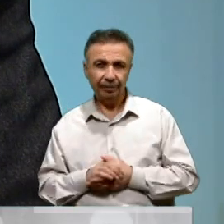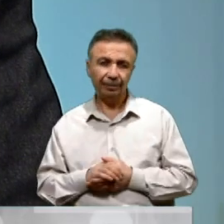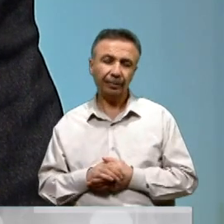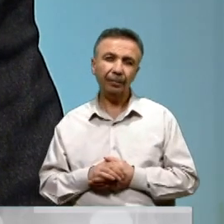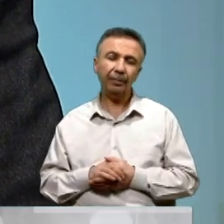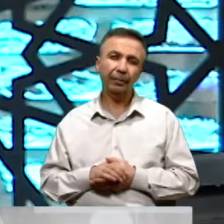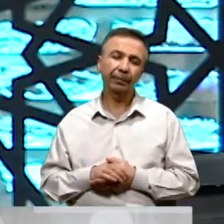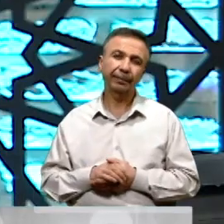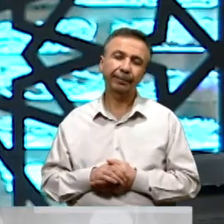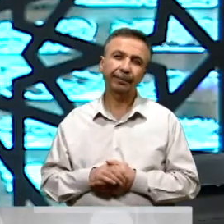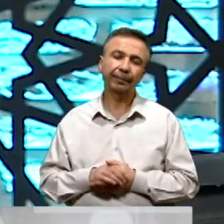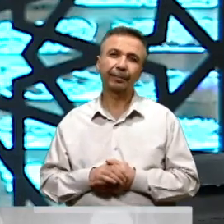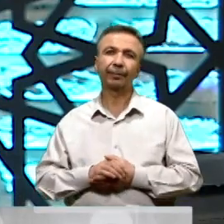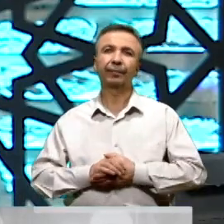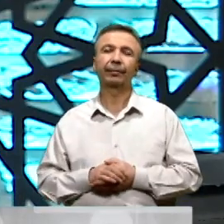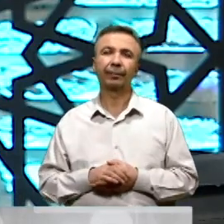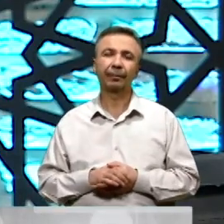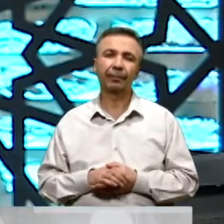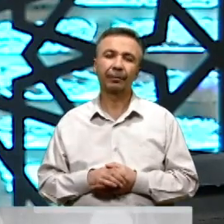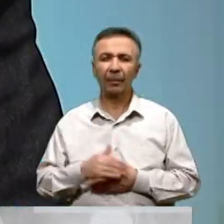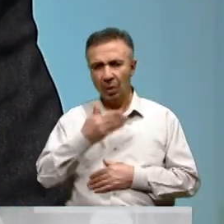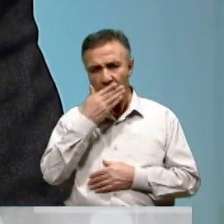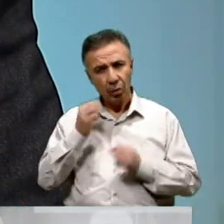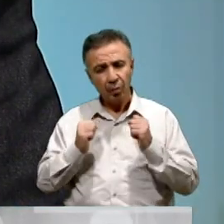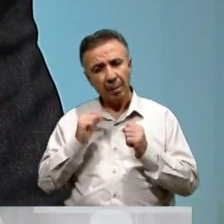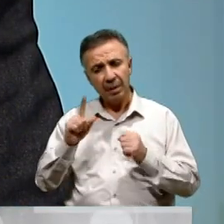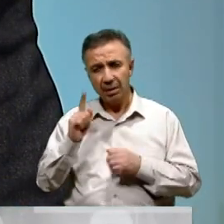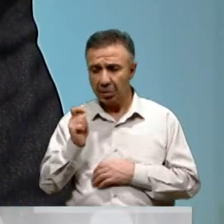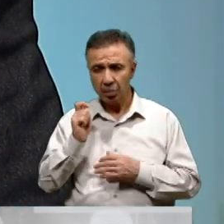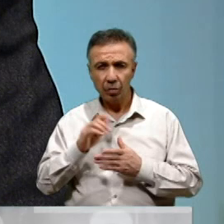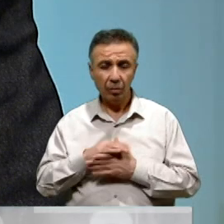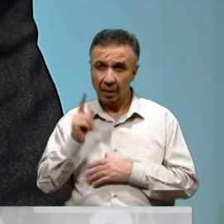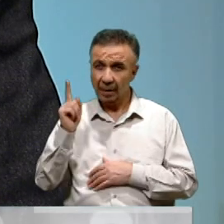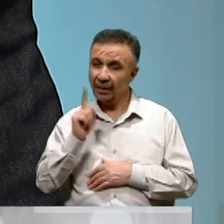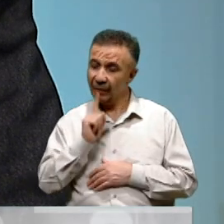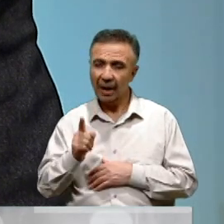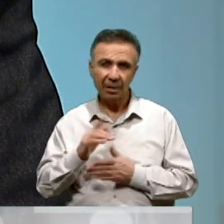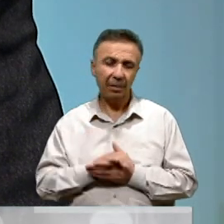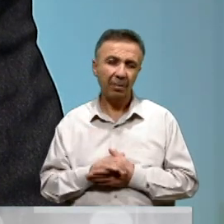ifadesini kaldırıyorum. Evet, tutalım. Gayret bile olmuyor, tutalım. Evet, tutalım. Böyle bir oruç ayını